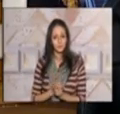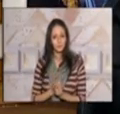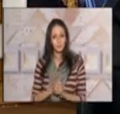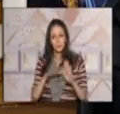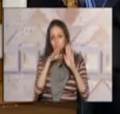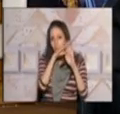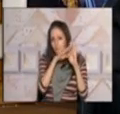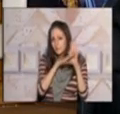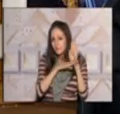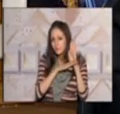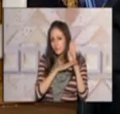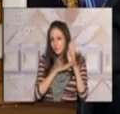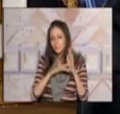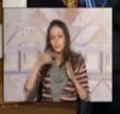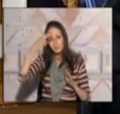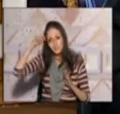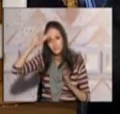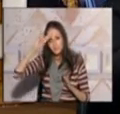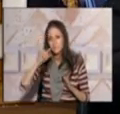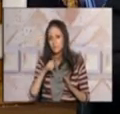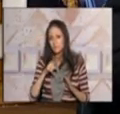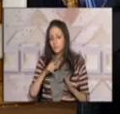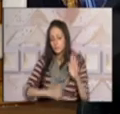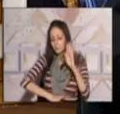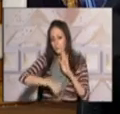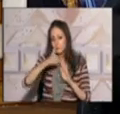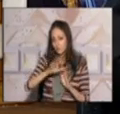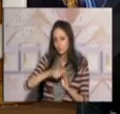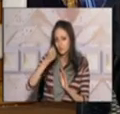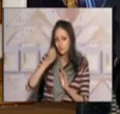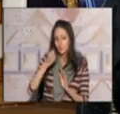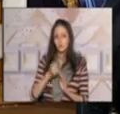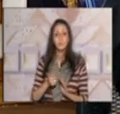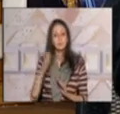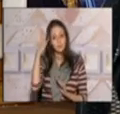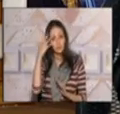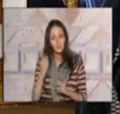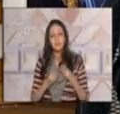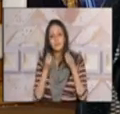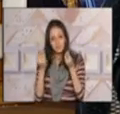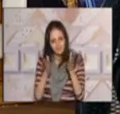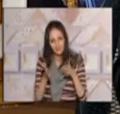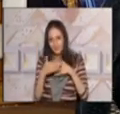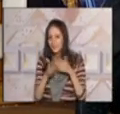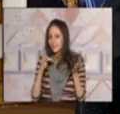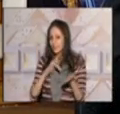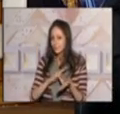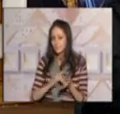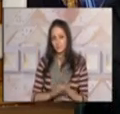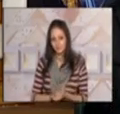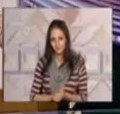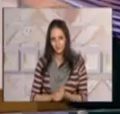الفوز بالجائزه باشمهندس ان يكون الابتكار ده قابل للتطبيق او يطبق فعلا. هو لازم يكون مطبق.